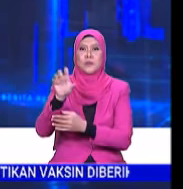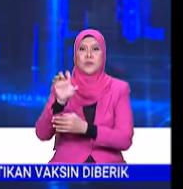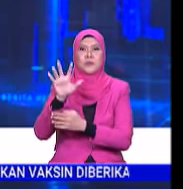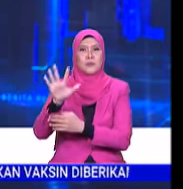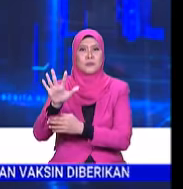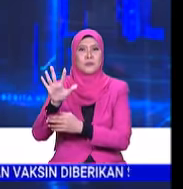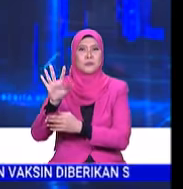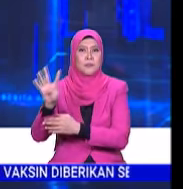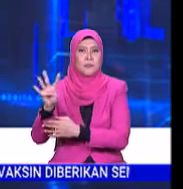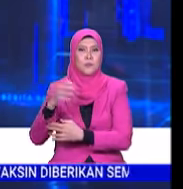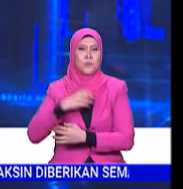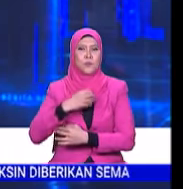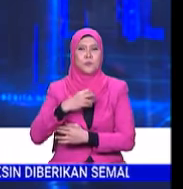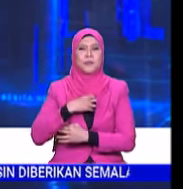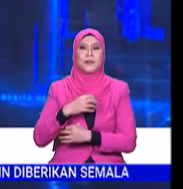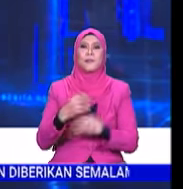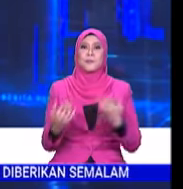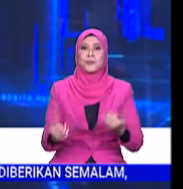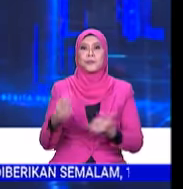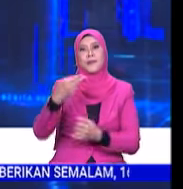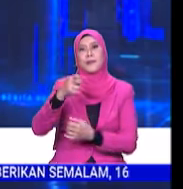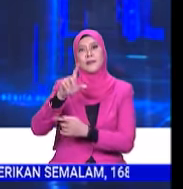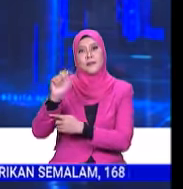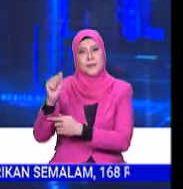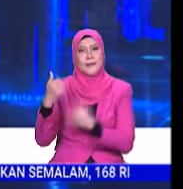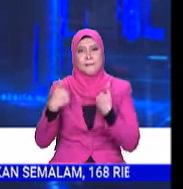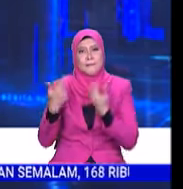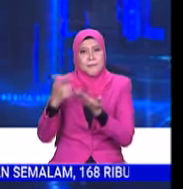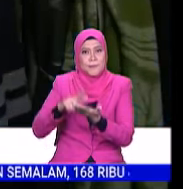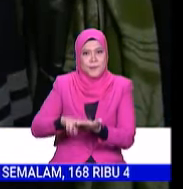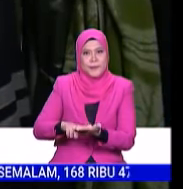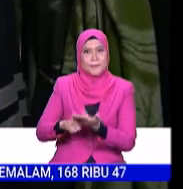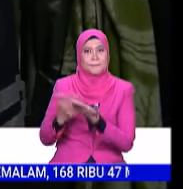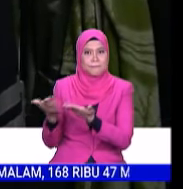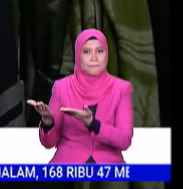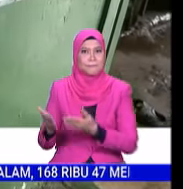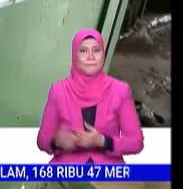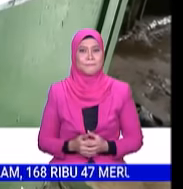2,154 aduan. Nurhila Razali ada laporannya.